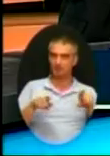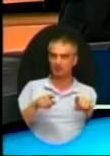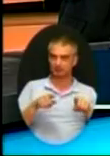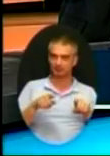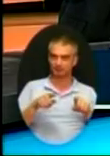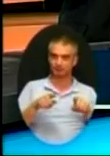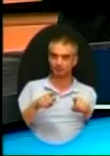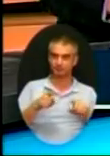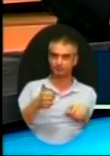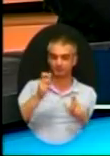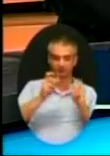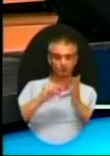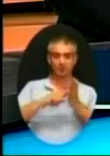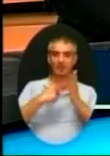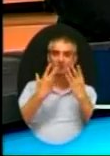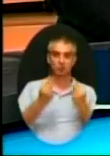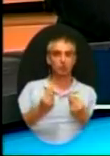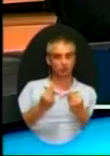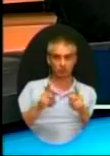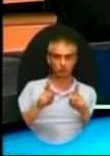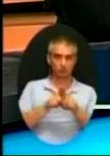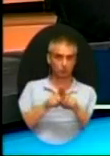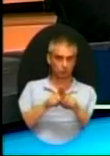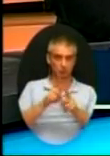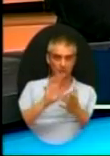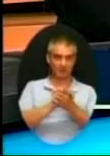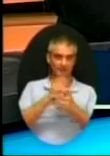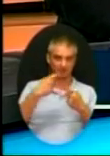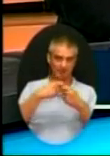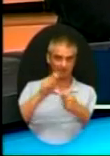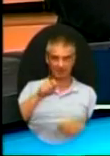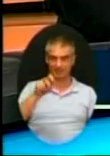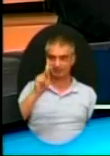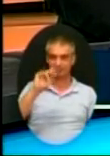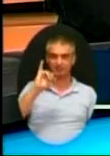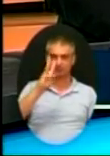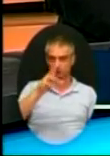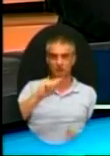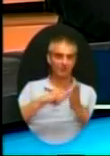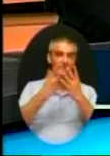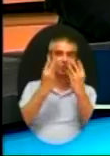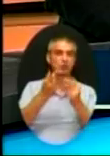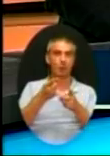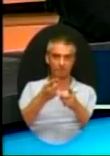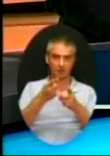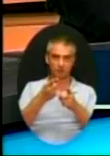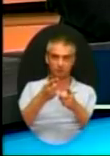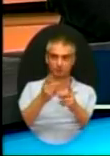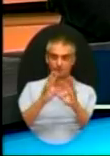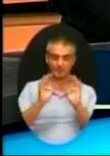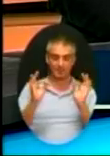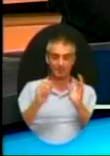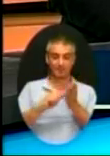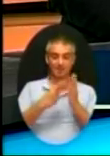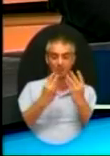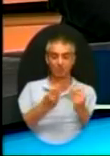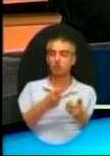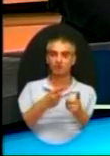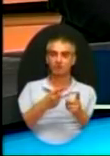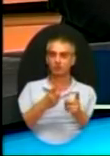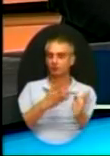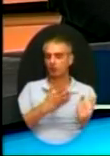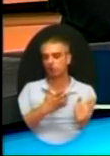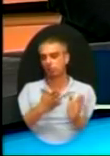שבהם אנשים עם כוונות טובות, כמו של חבר הכנסת קיש, ואני יודע שכוונות טובות, מתחילים בכוונות הטובות